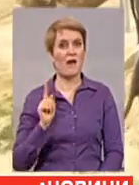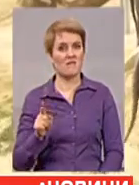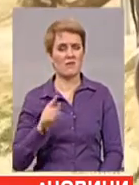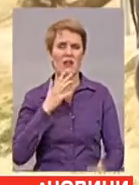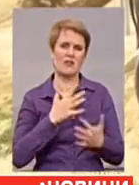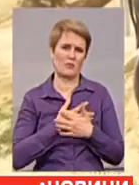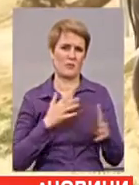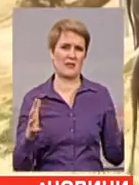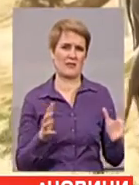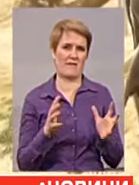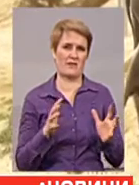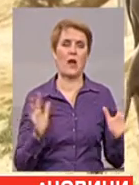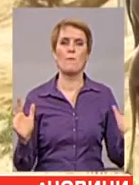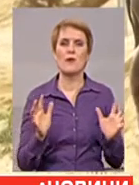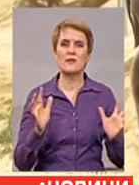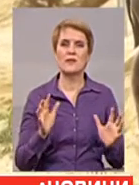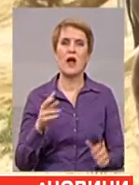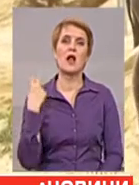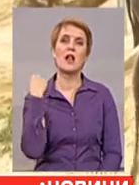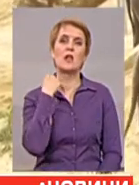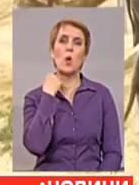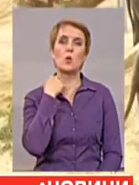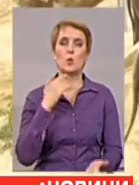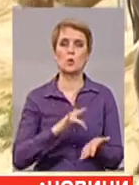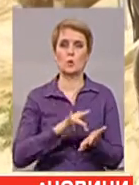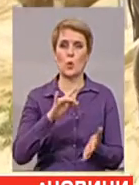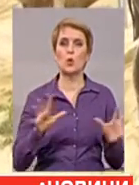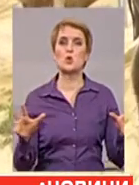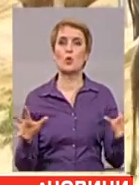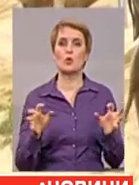тварин. Вона покровителька Лондонського зоологічного товариства.